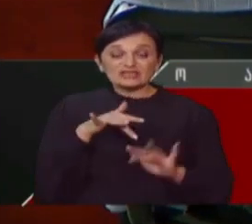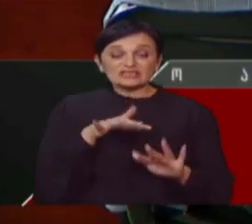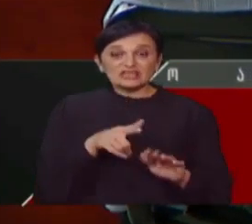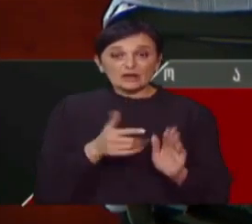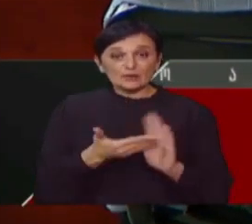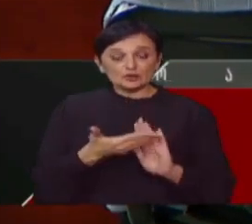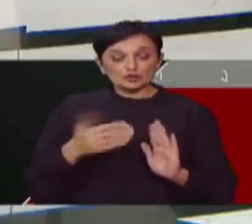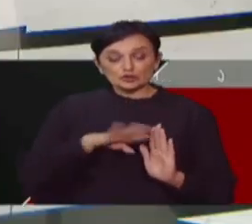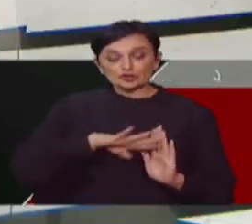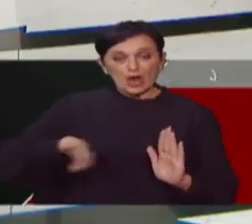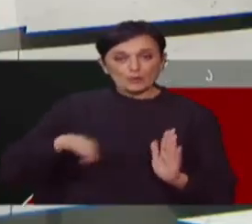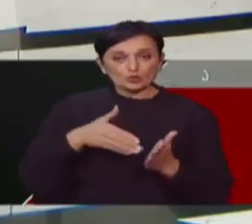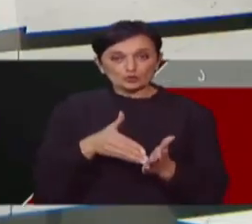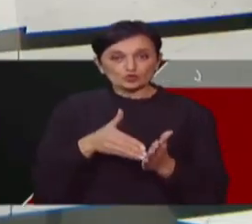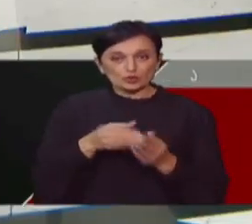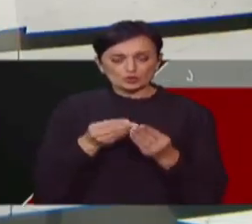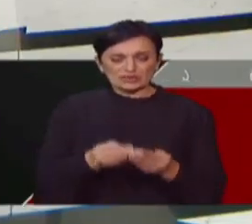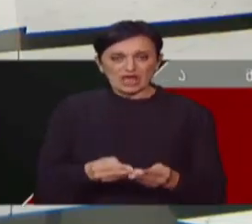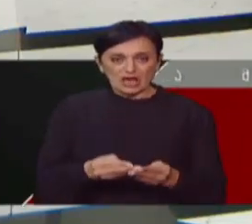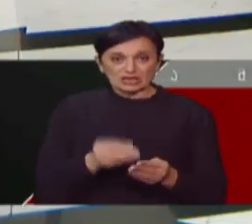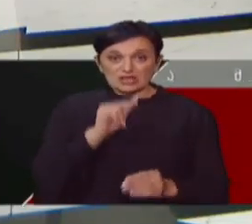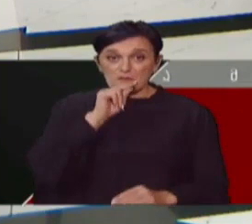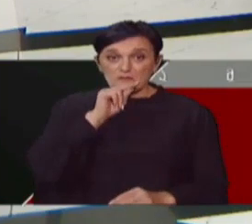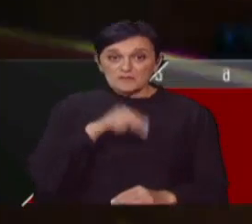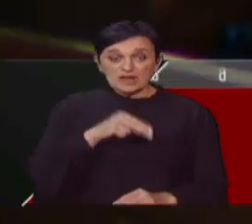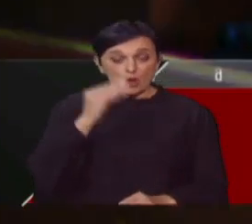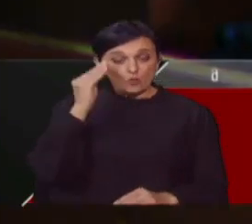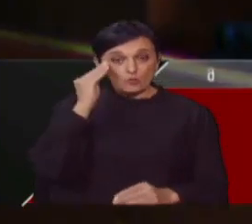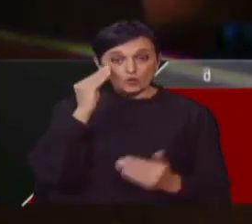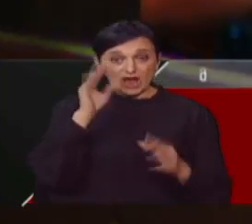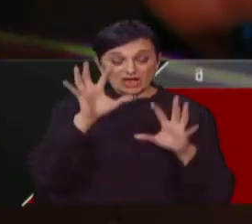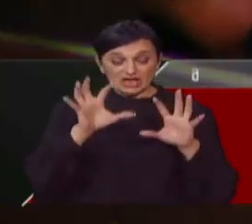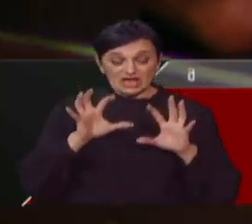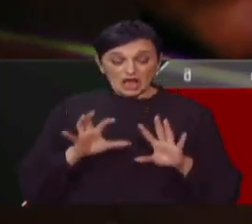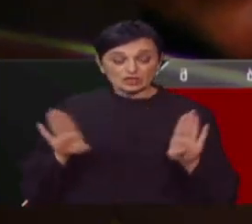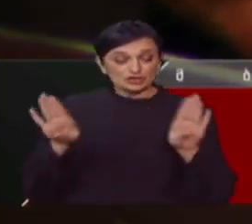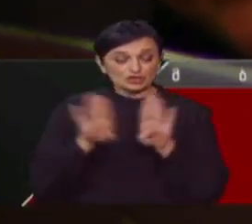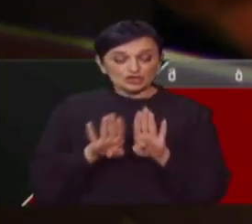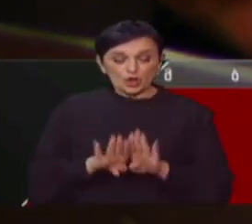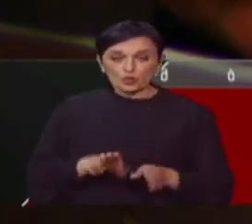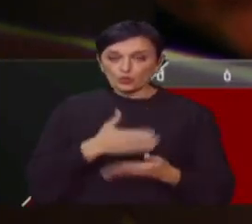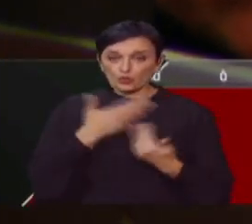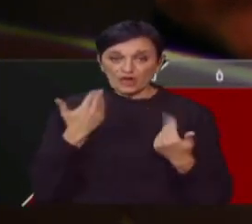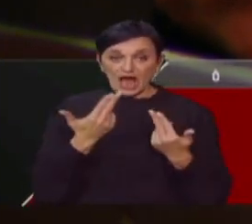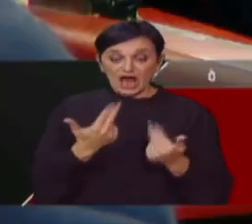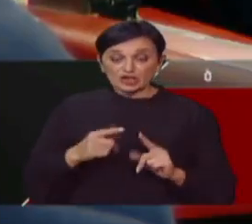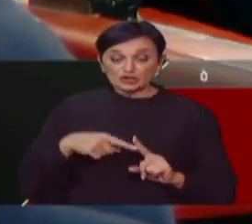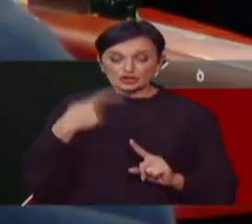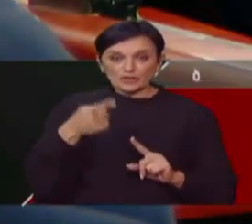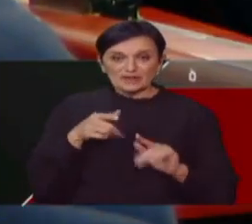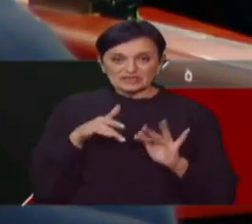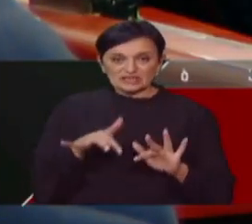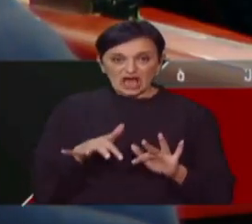sakmiden chamoshorebis shuamdgomloba daaqenes. Braldebis pozitsiit kanondeblobit cheutavsebeli iqo aghiarebis shemdeg